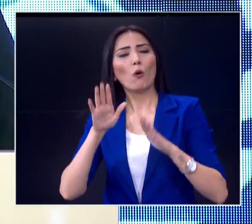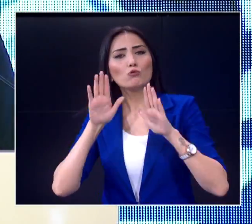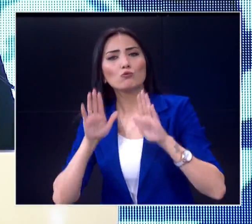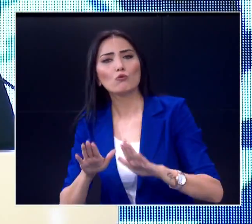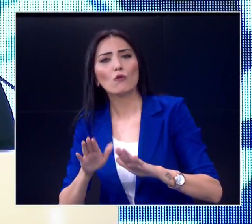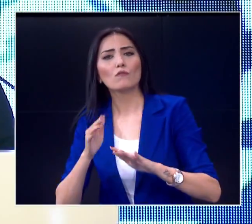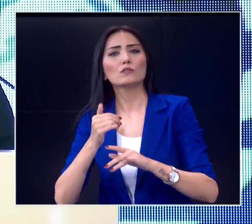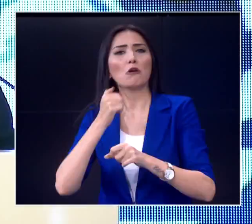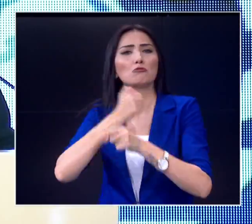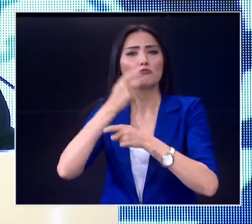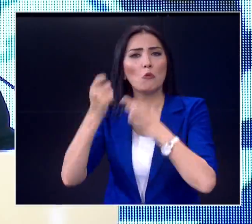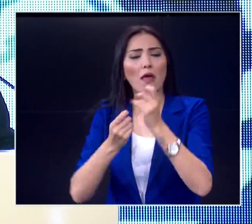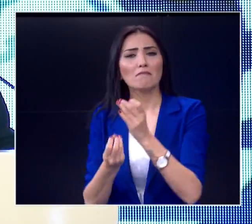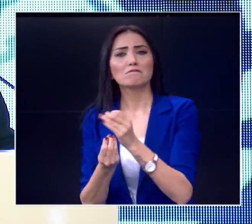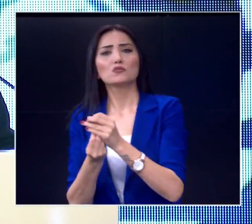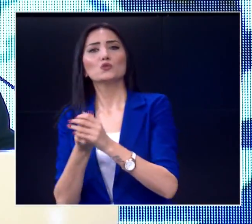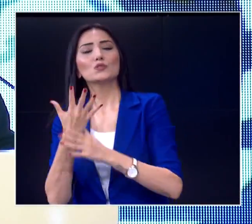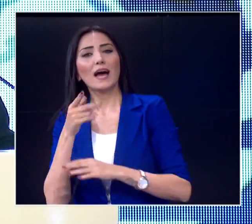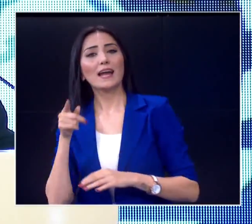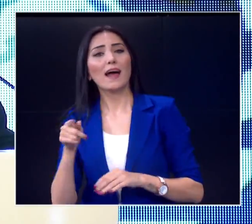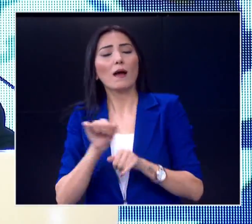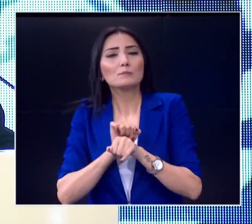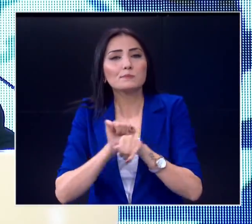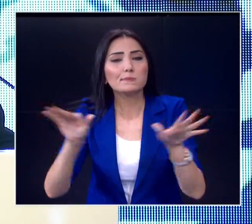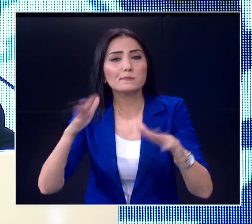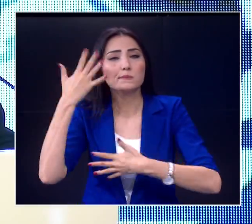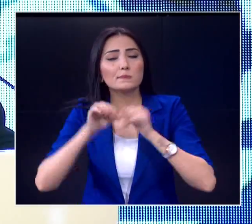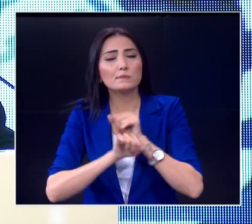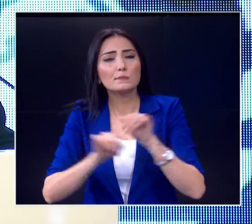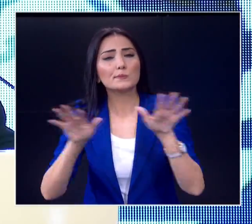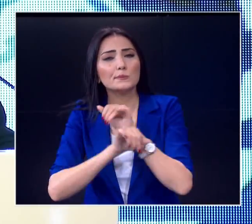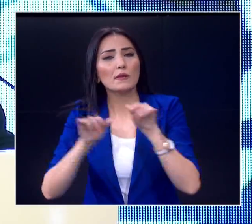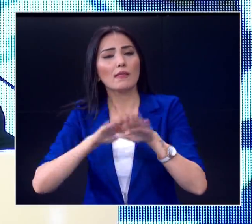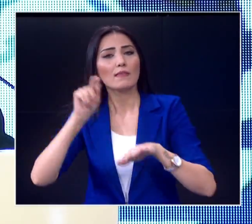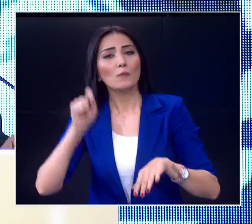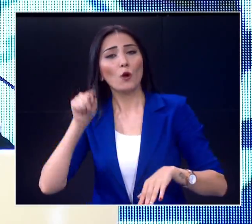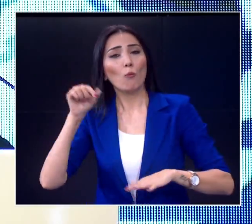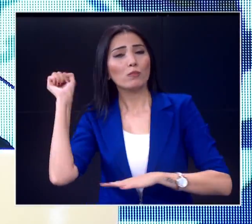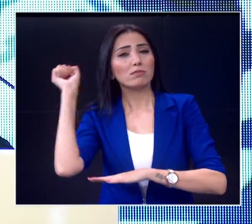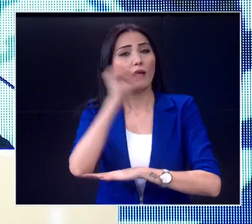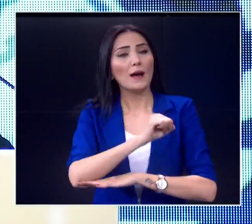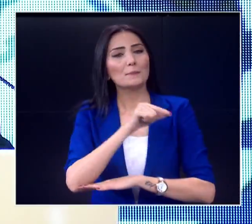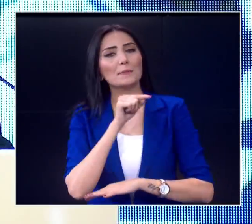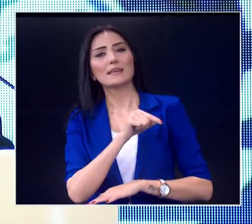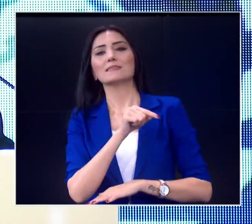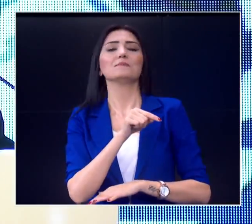durumdan vazife çıkararak yayın yaptılar ve bu darbenin